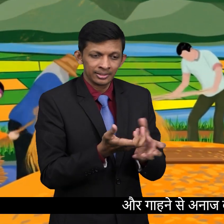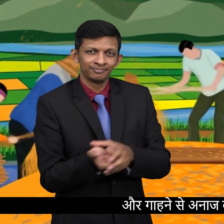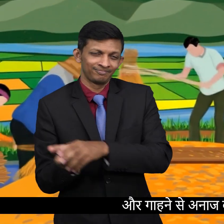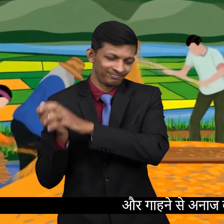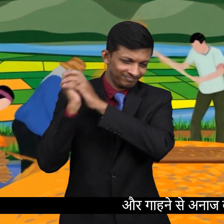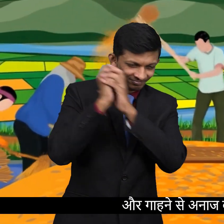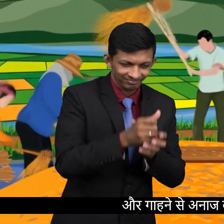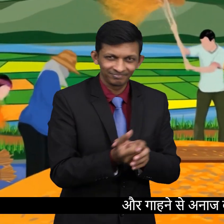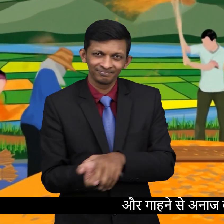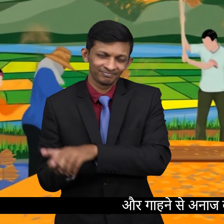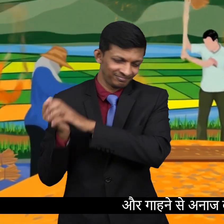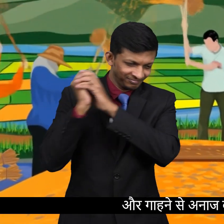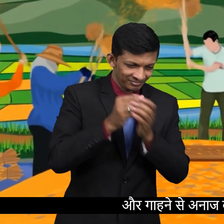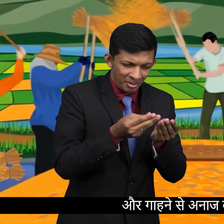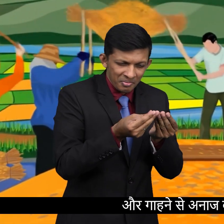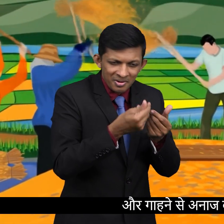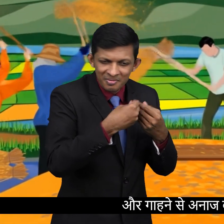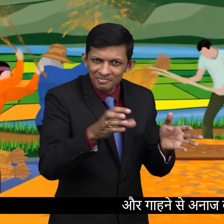है।